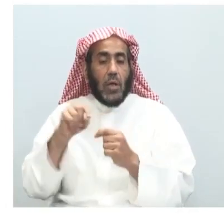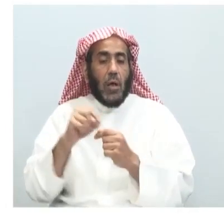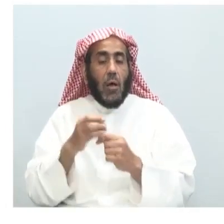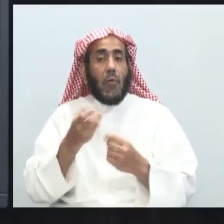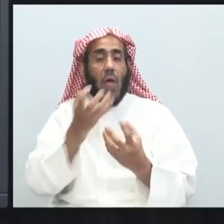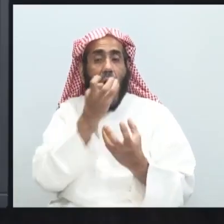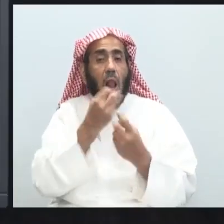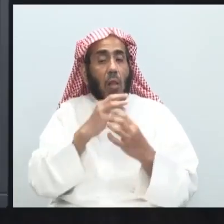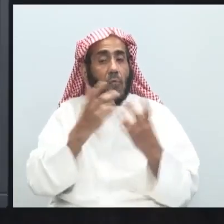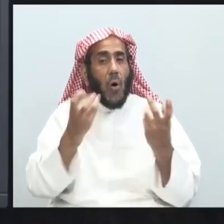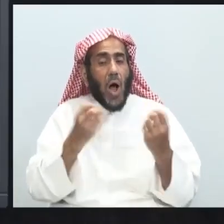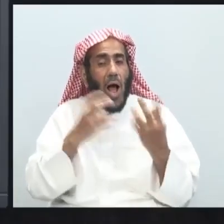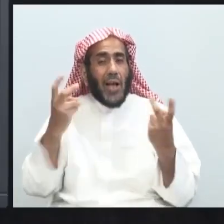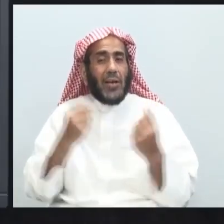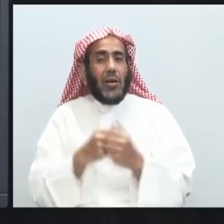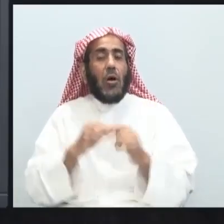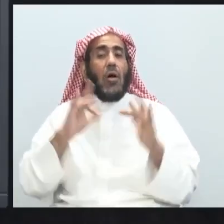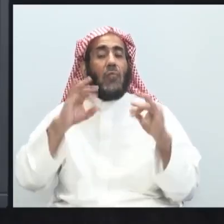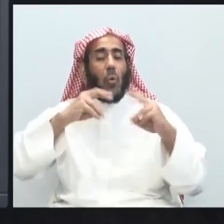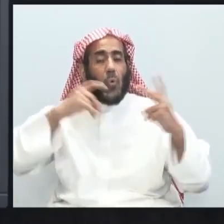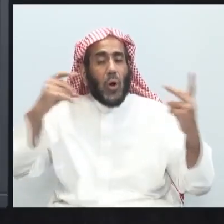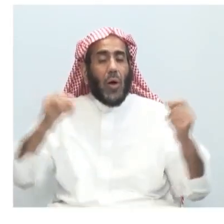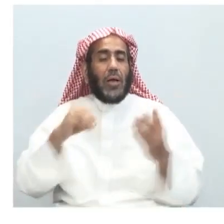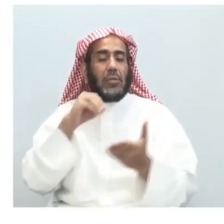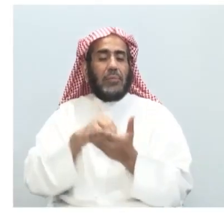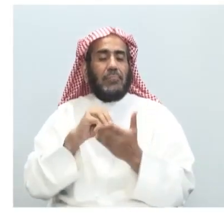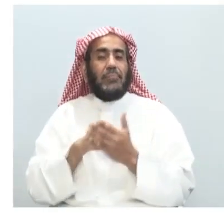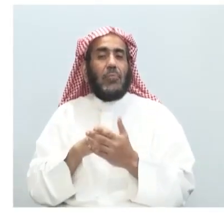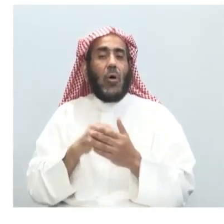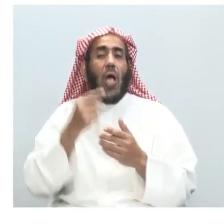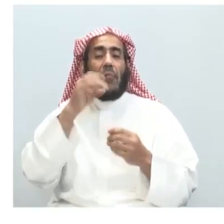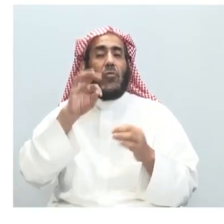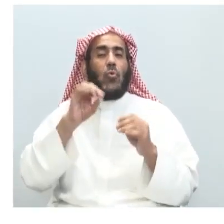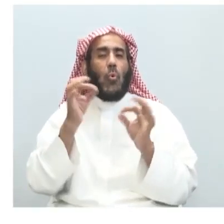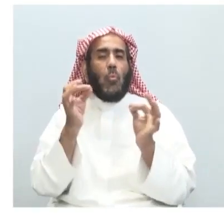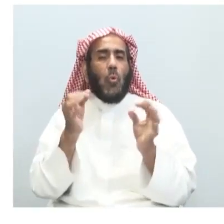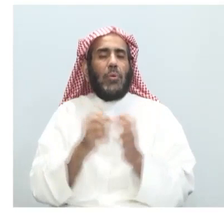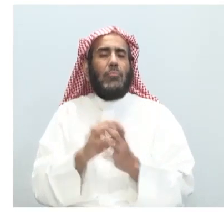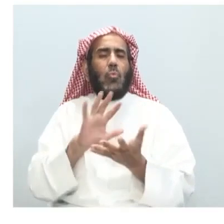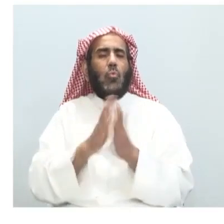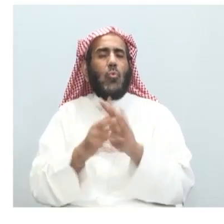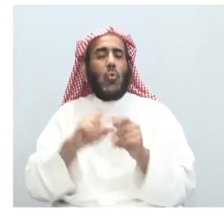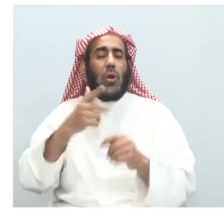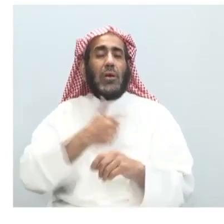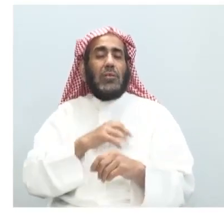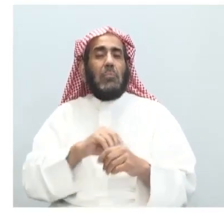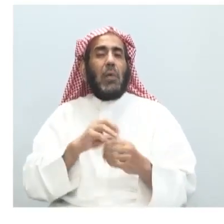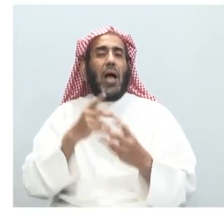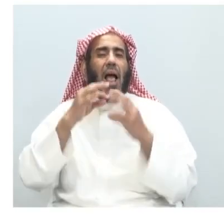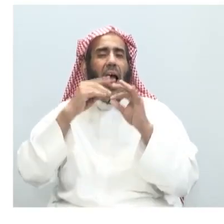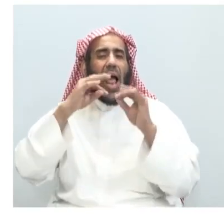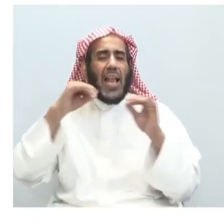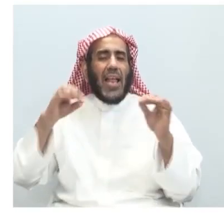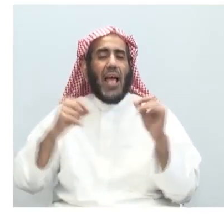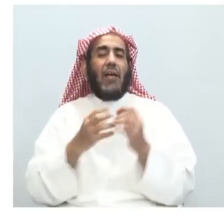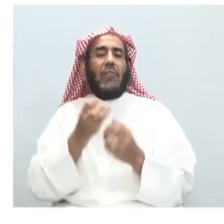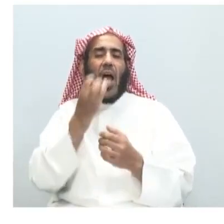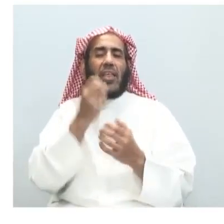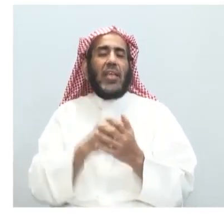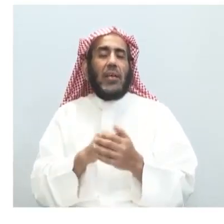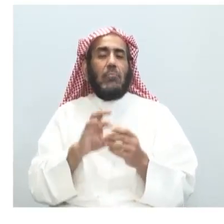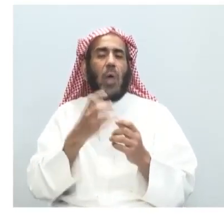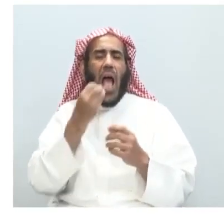الفواكه احسنتم في الخضروات كذلك في الحبوب هذه كلها تسمى بالياف غذائيه